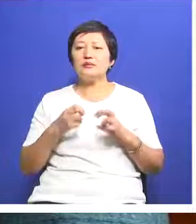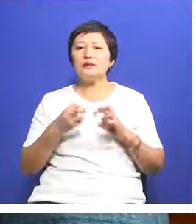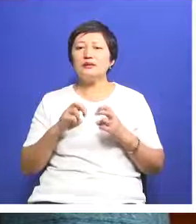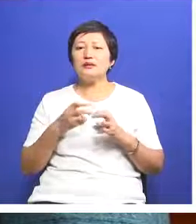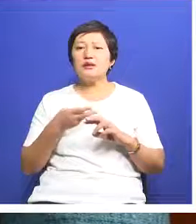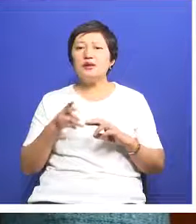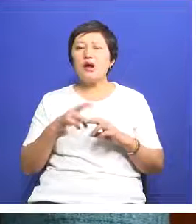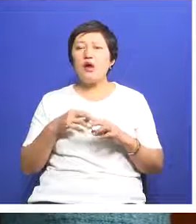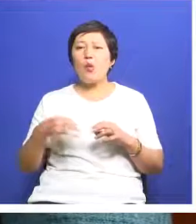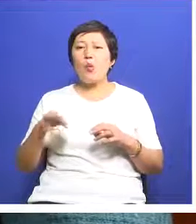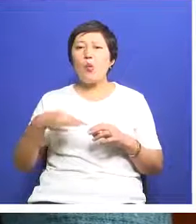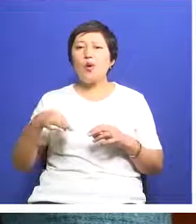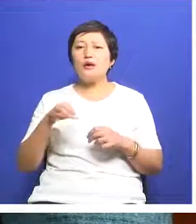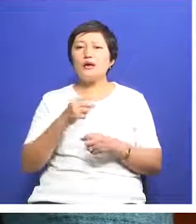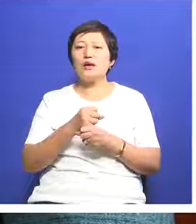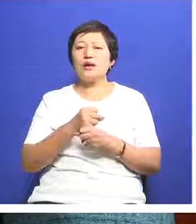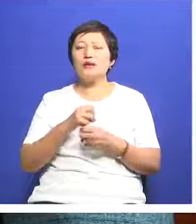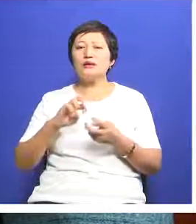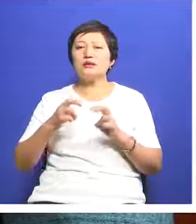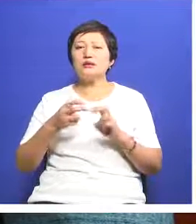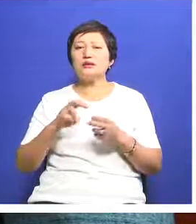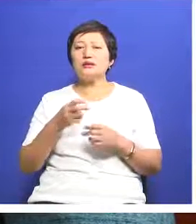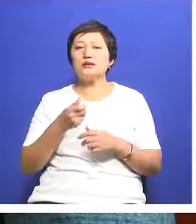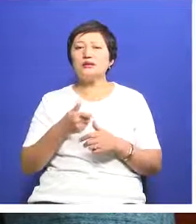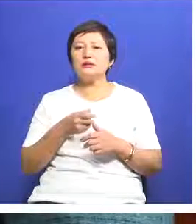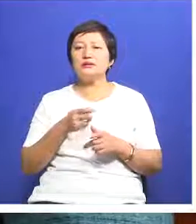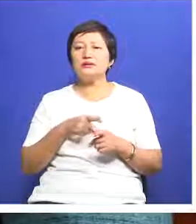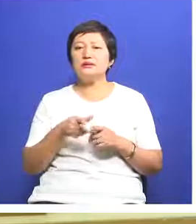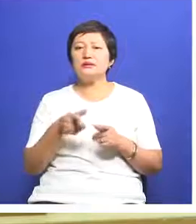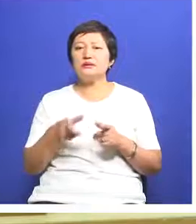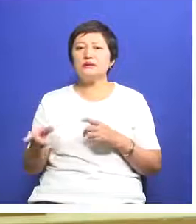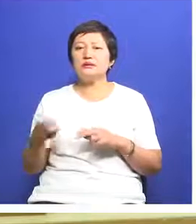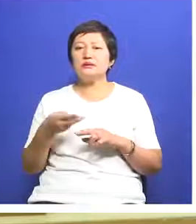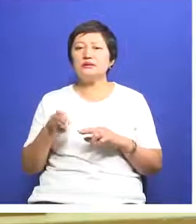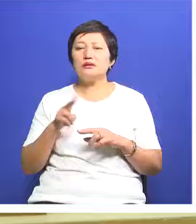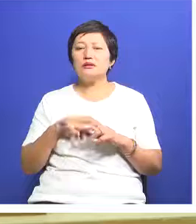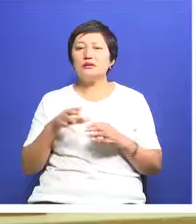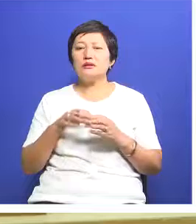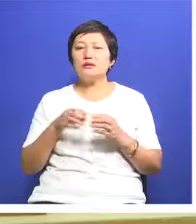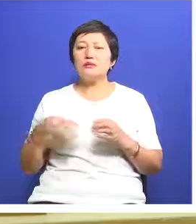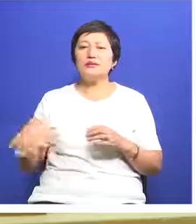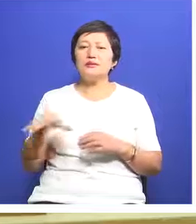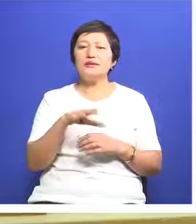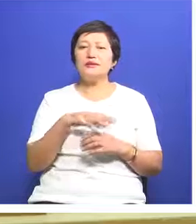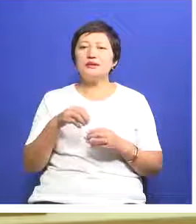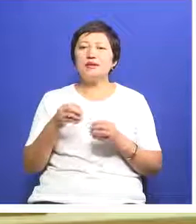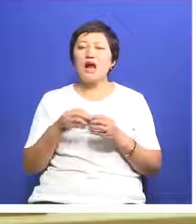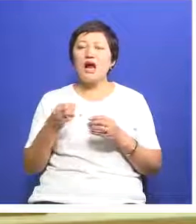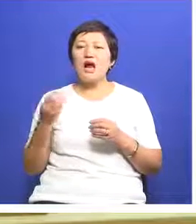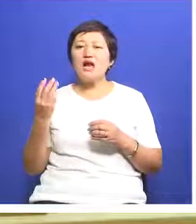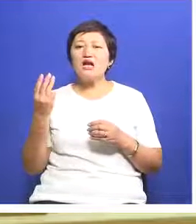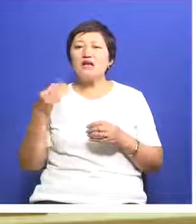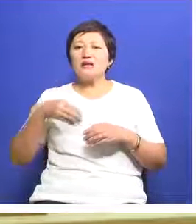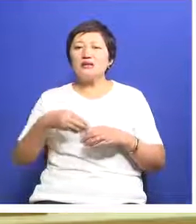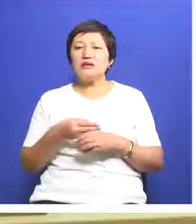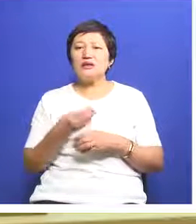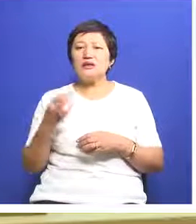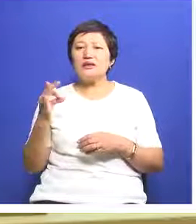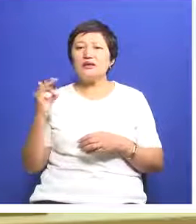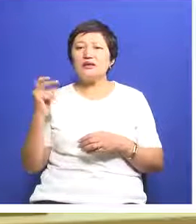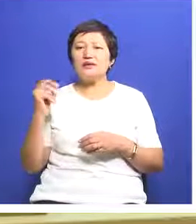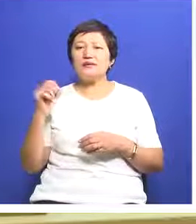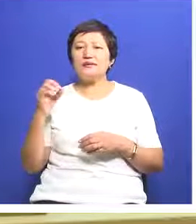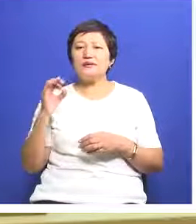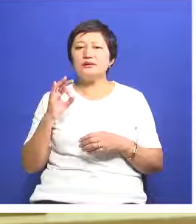мәселені округ әкімі қалай шеше алды және қаншалық шеше алды? Бізде жанар жағармай дұрыс